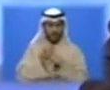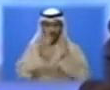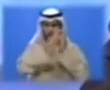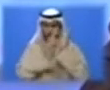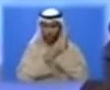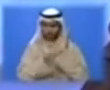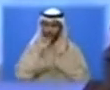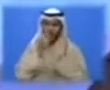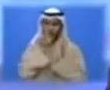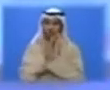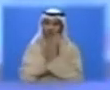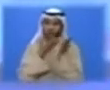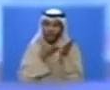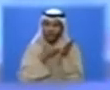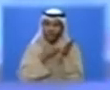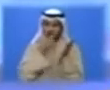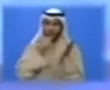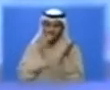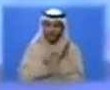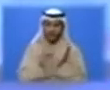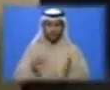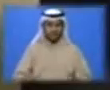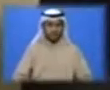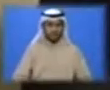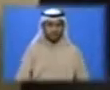الشريعة الإسلامية ومقاصدها.